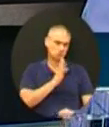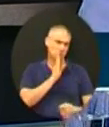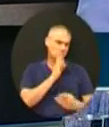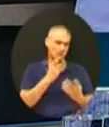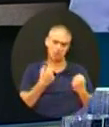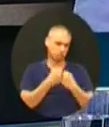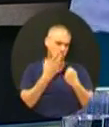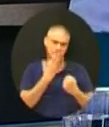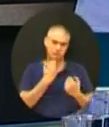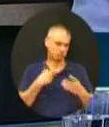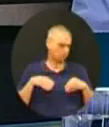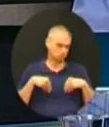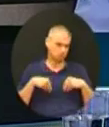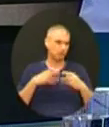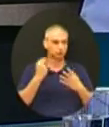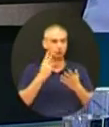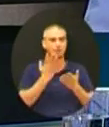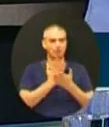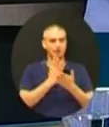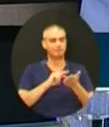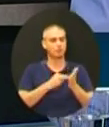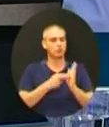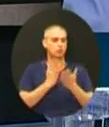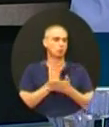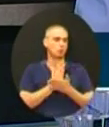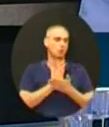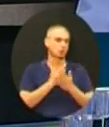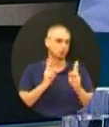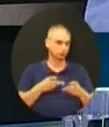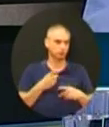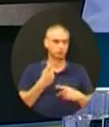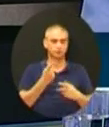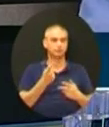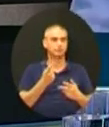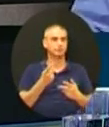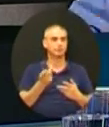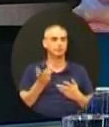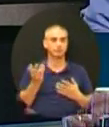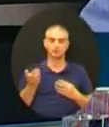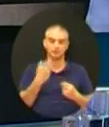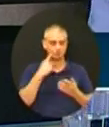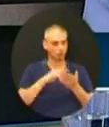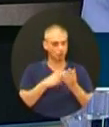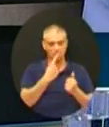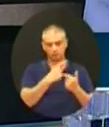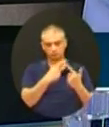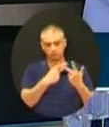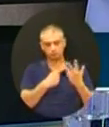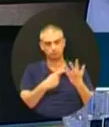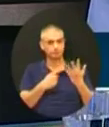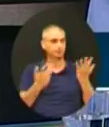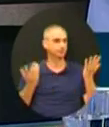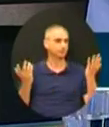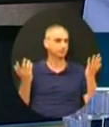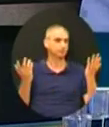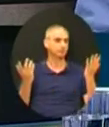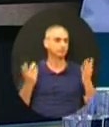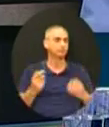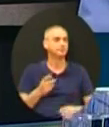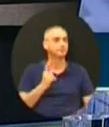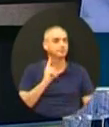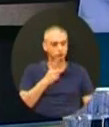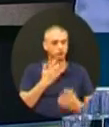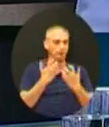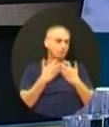אינטרס ישראלי, כן. בגדול. יש כן. כמה תוכניות כבר מוכנות בעניין הזה. לך צנטר, קבל תוכנית מספר 1, מספר 2. כן. פה